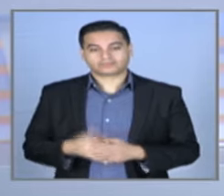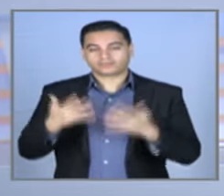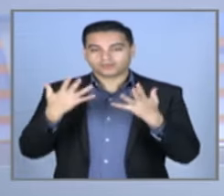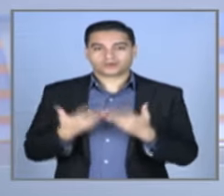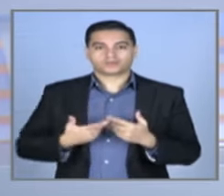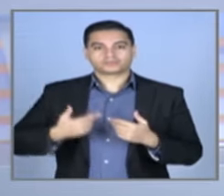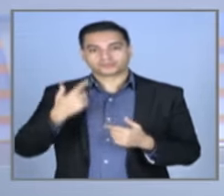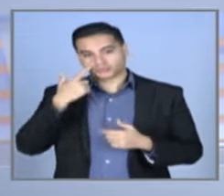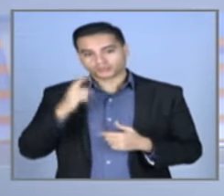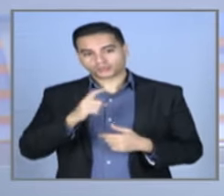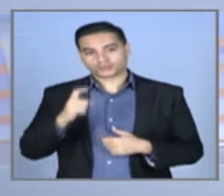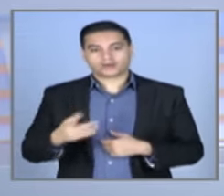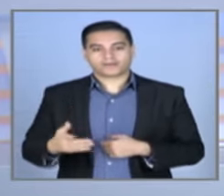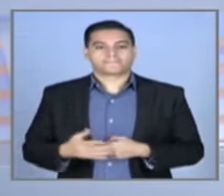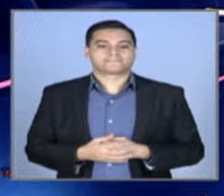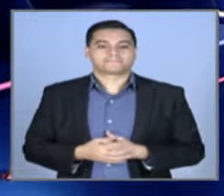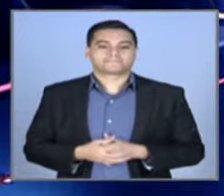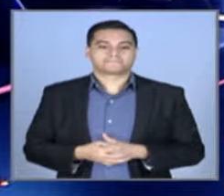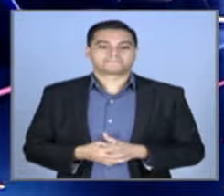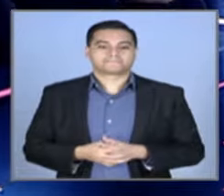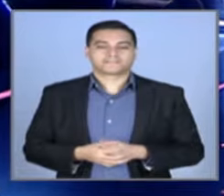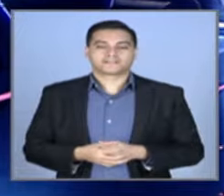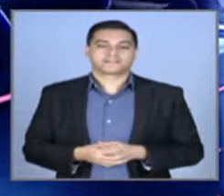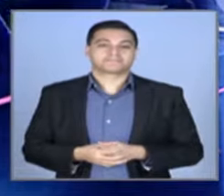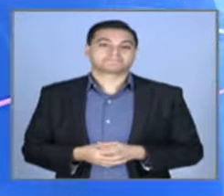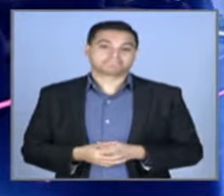قدرات ذهنية، والسؤال هو: